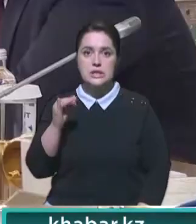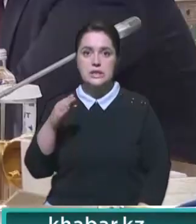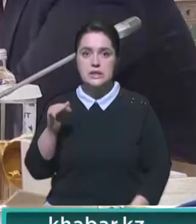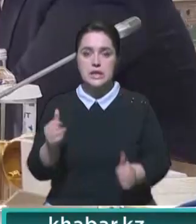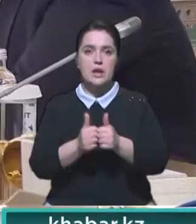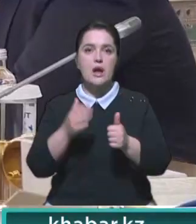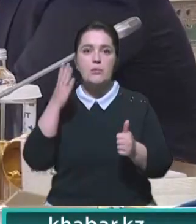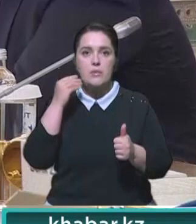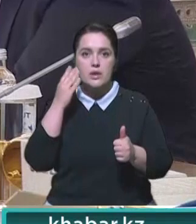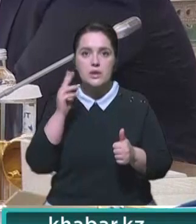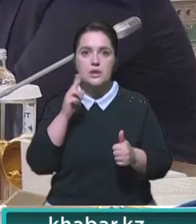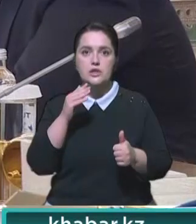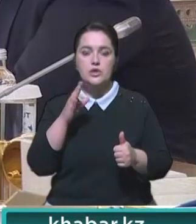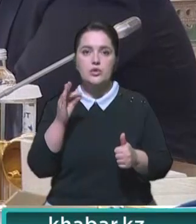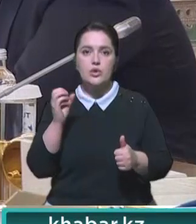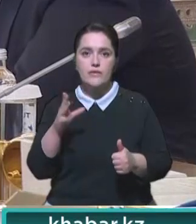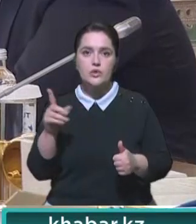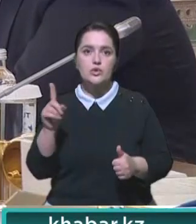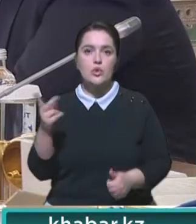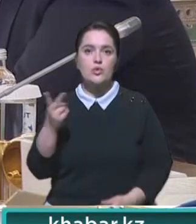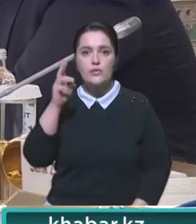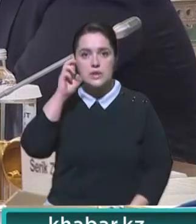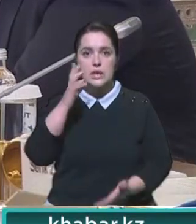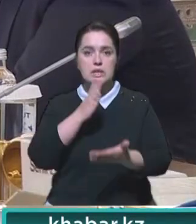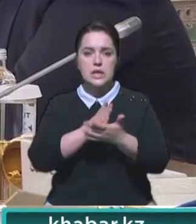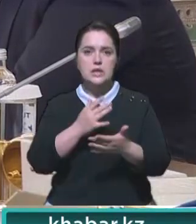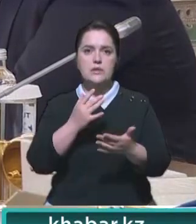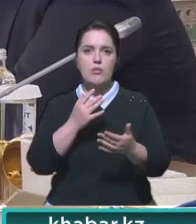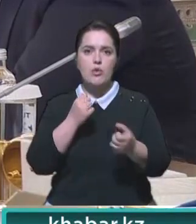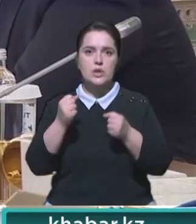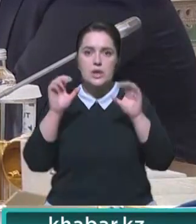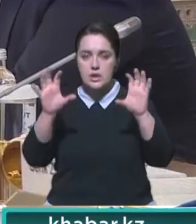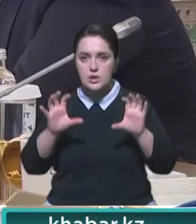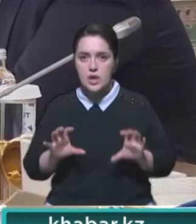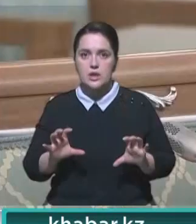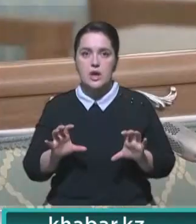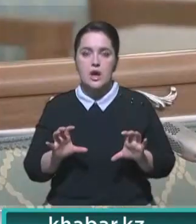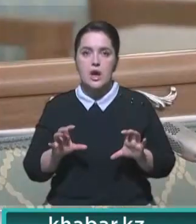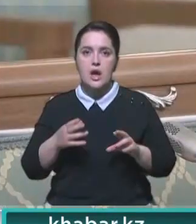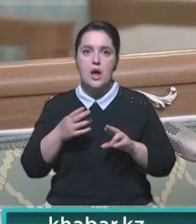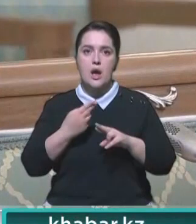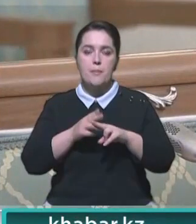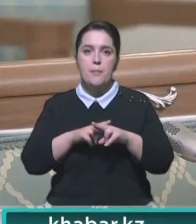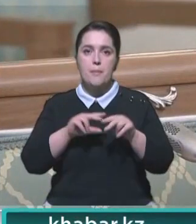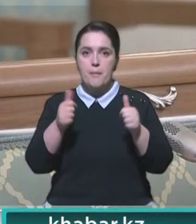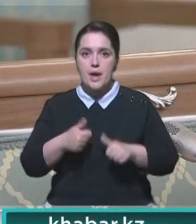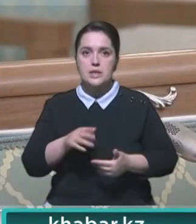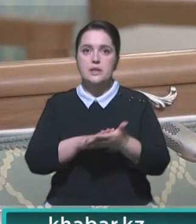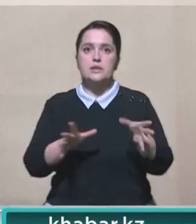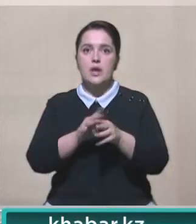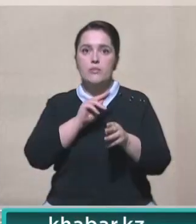City вблизи Алматы кастом-жомар Тукаев отметил что у двух государств есть прочная институциональная база для дальнейшего